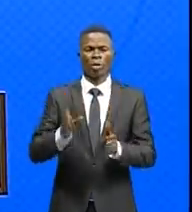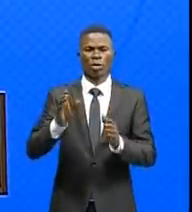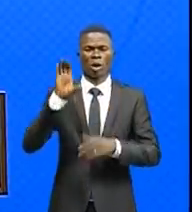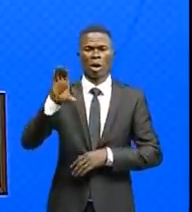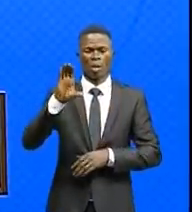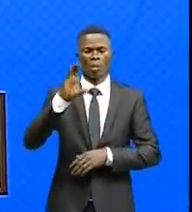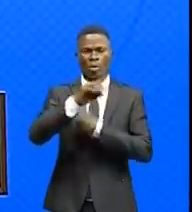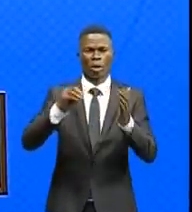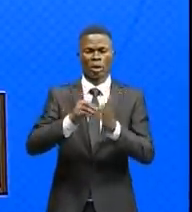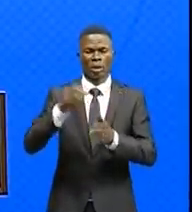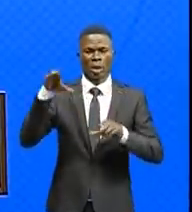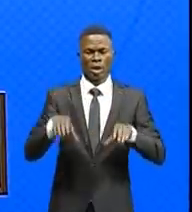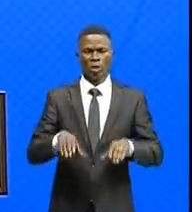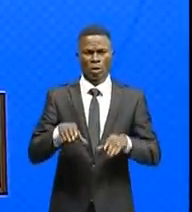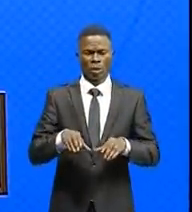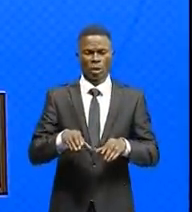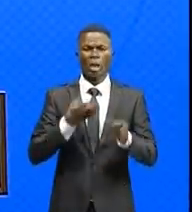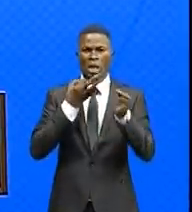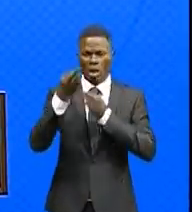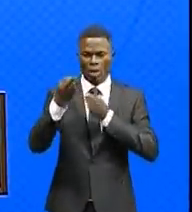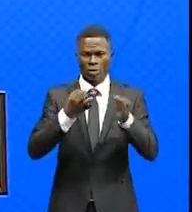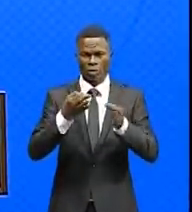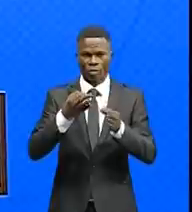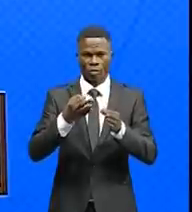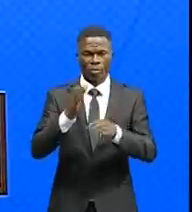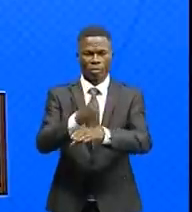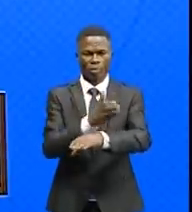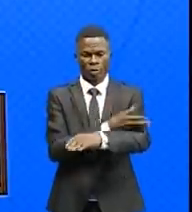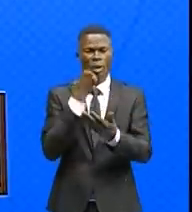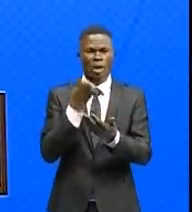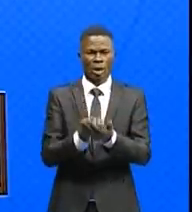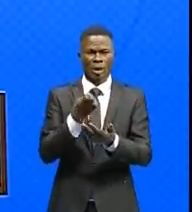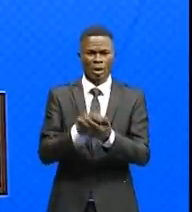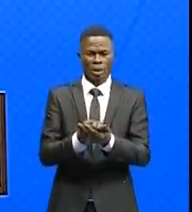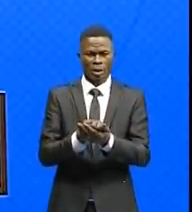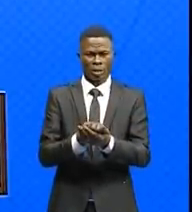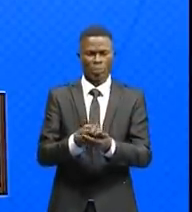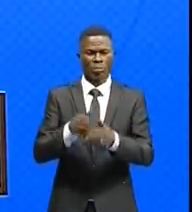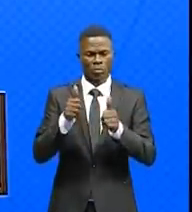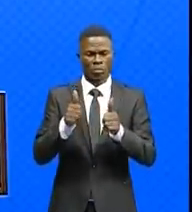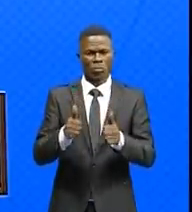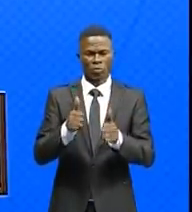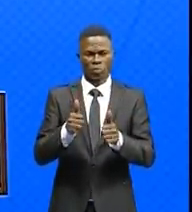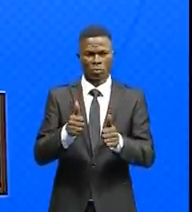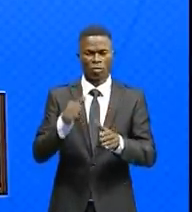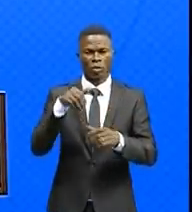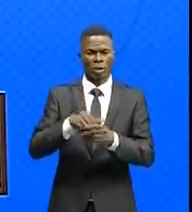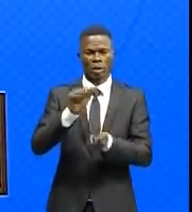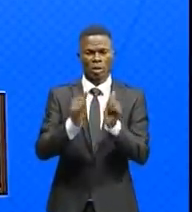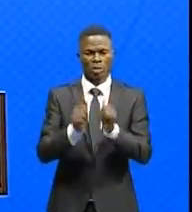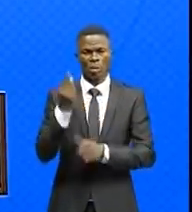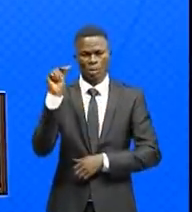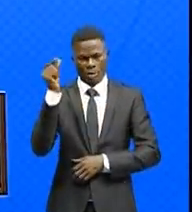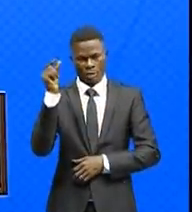Banque centrale du Congo a indiqué que la croissance économique reste principalement tirée par les secteurs